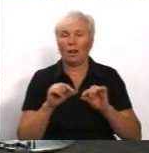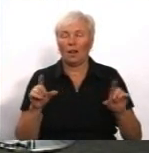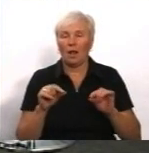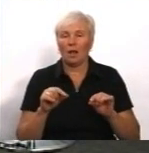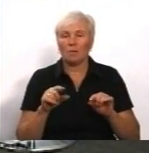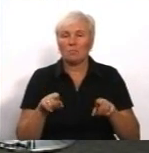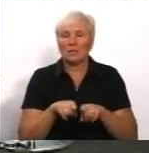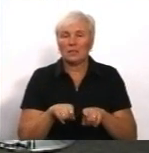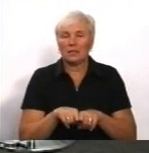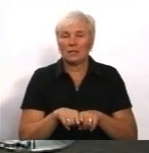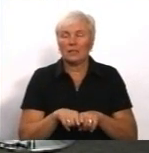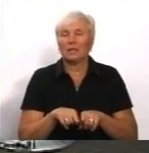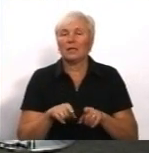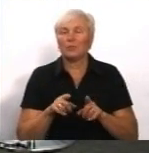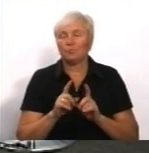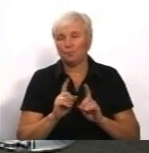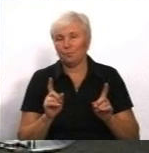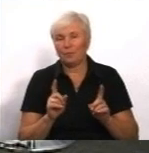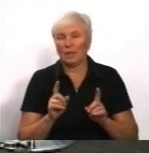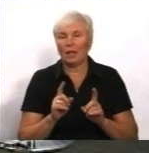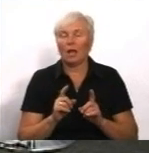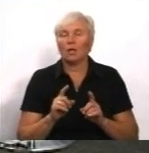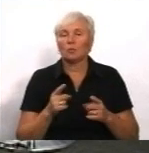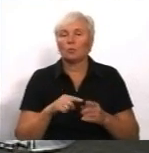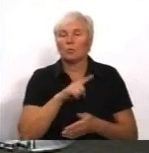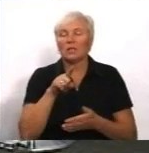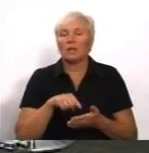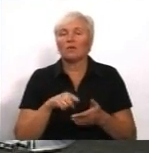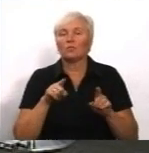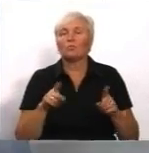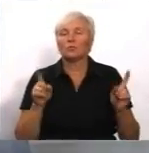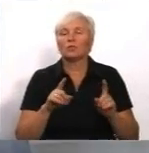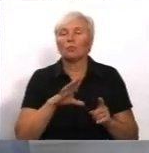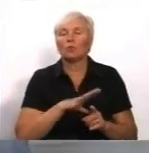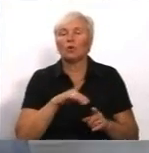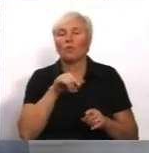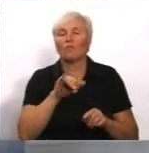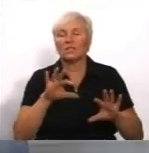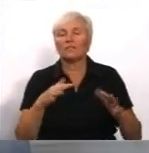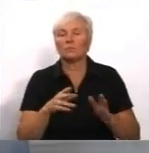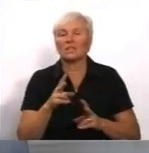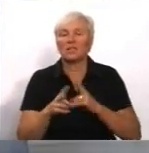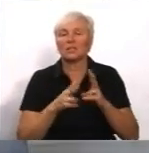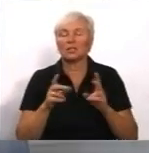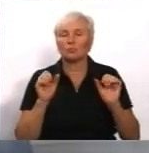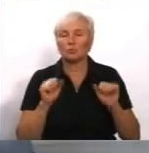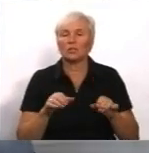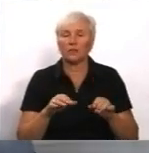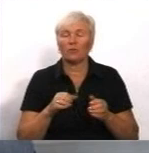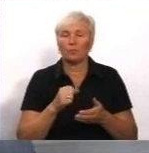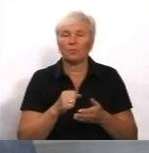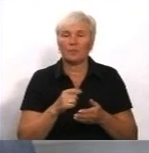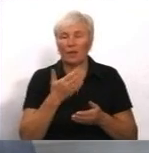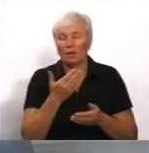сексистській рекламі. Тому питання в тому, чи були у вас випадки, коли скаржилися, можливо, ви самі виявляли